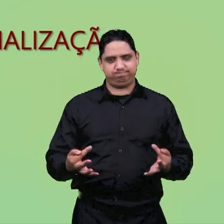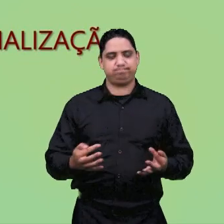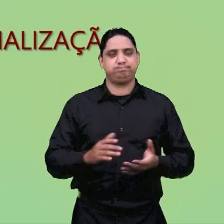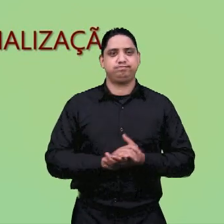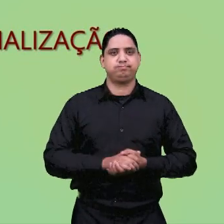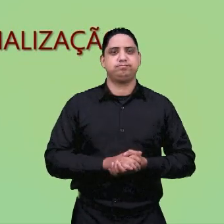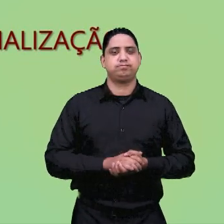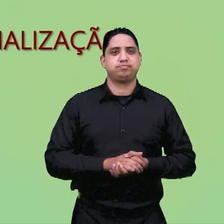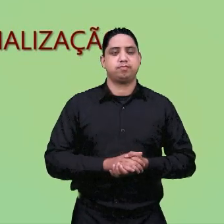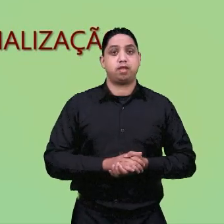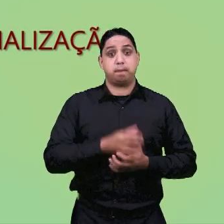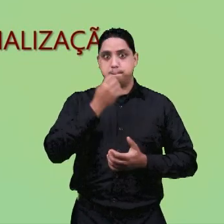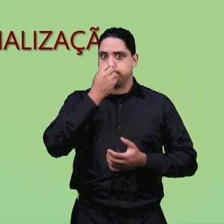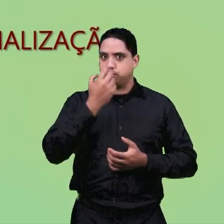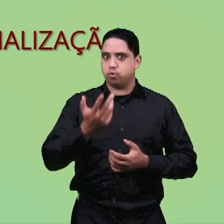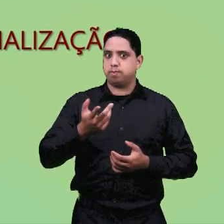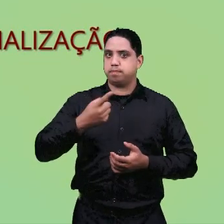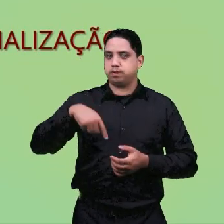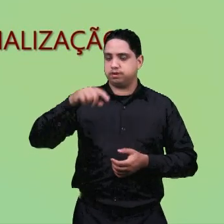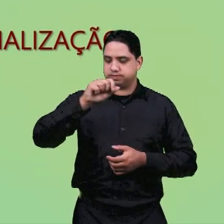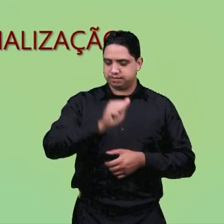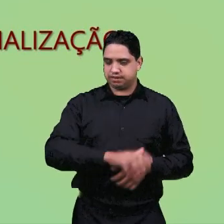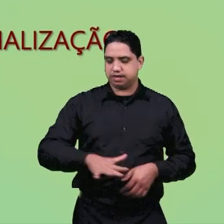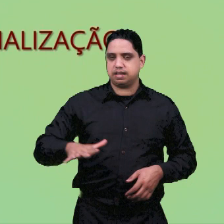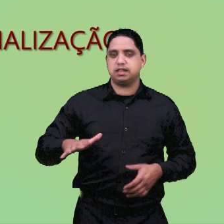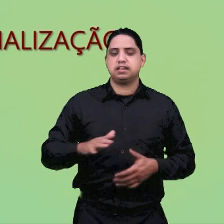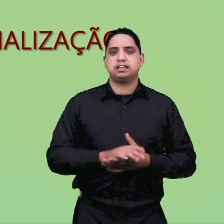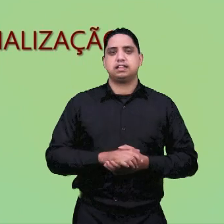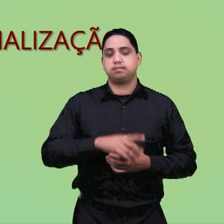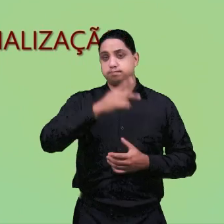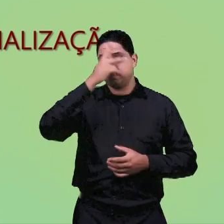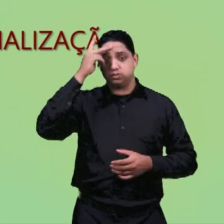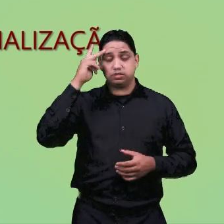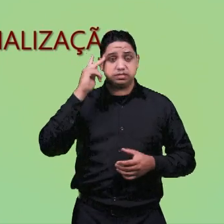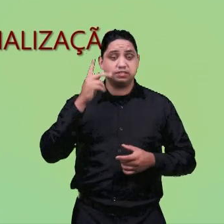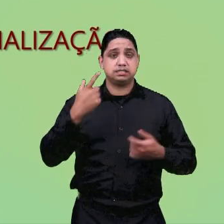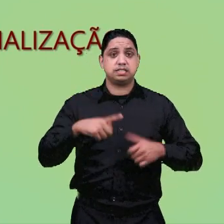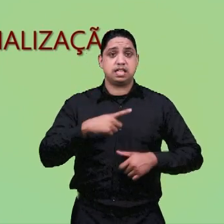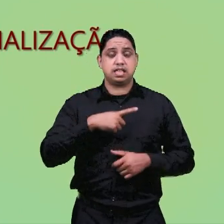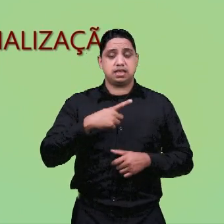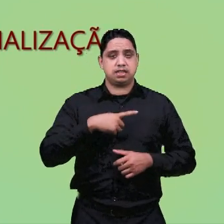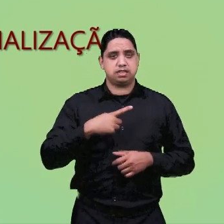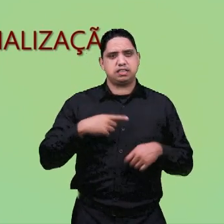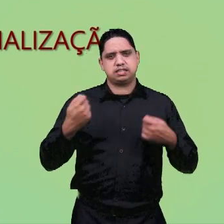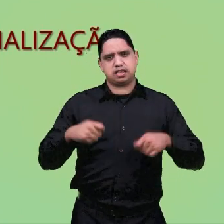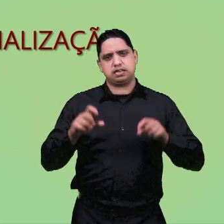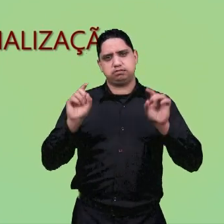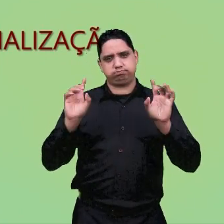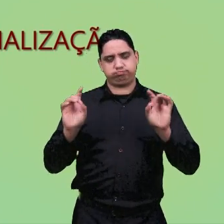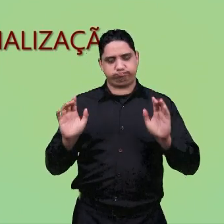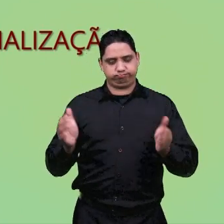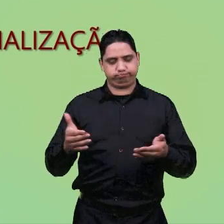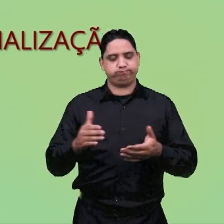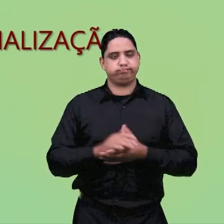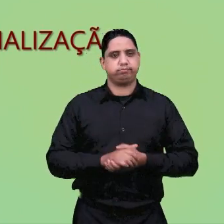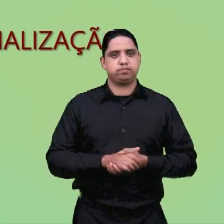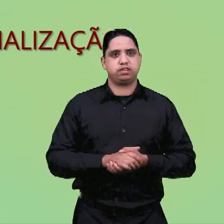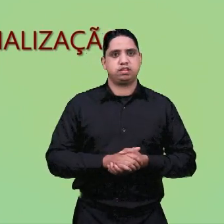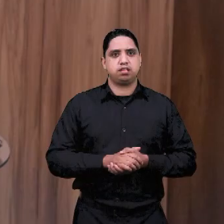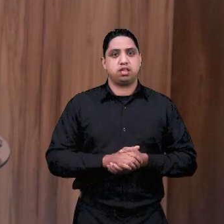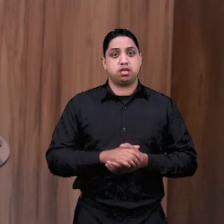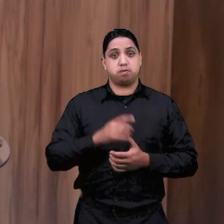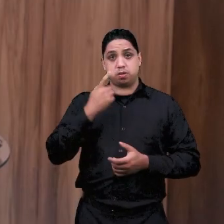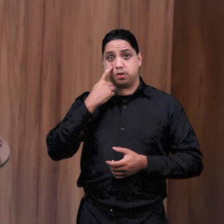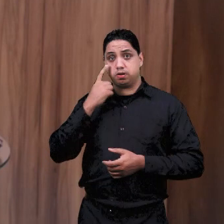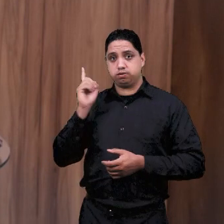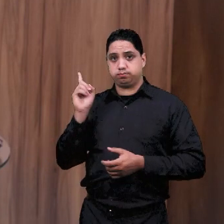manière très bonne pour nos enfants et ceux qui ont un besoin spécifique. Donc, ça serait comme ça. 1,